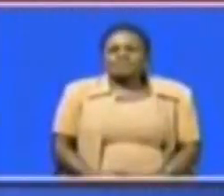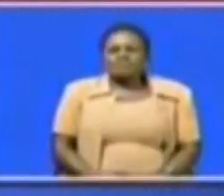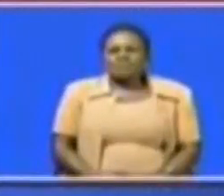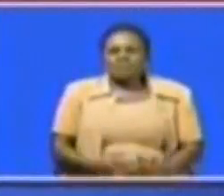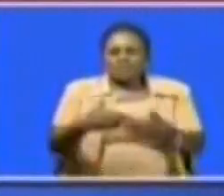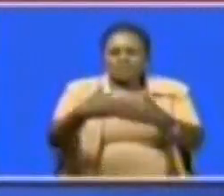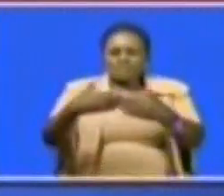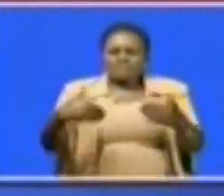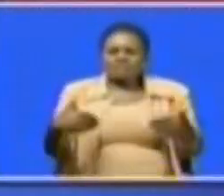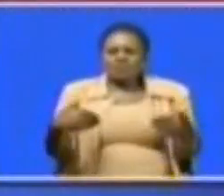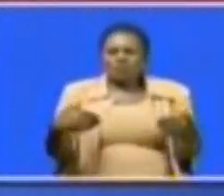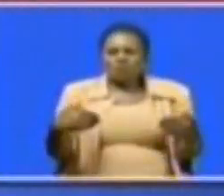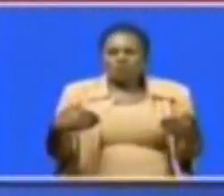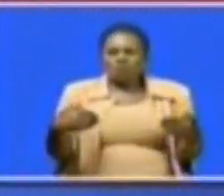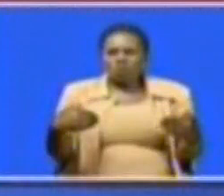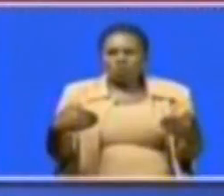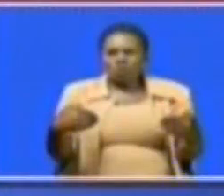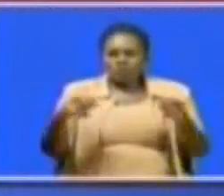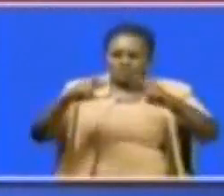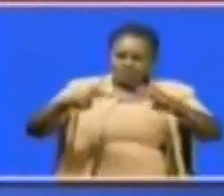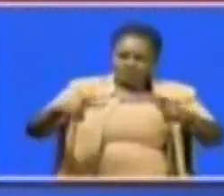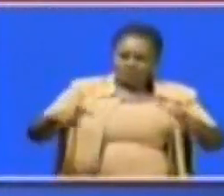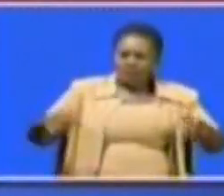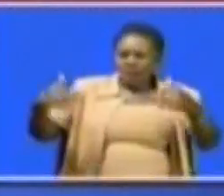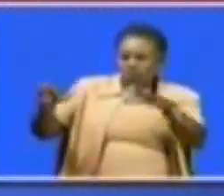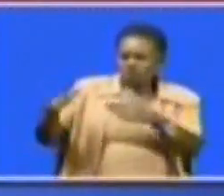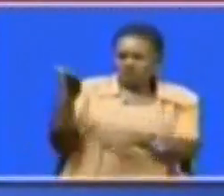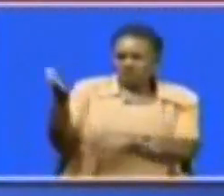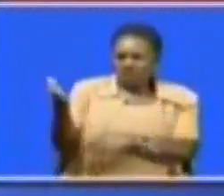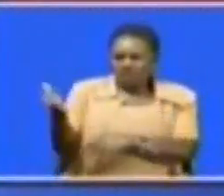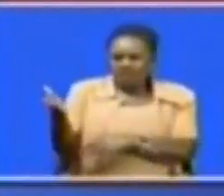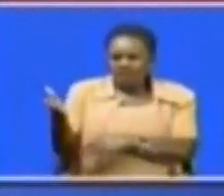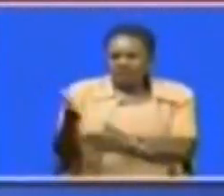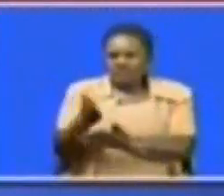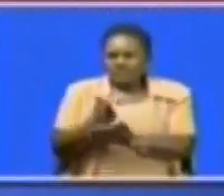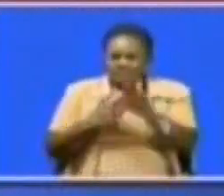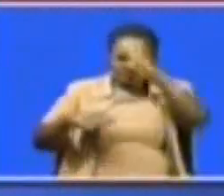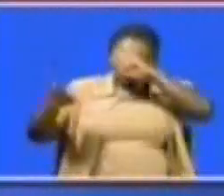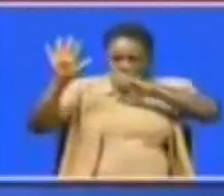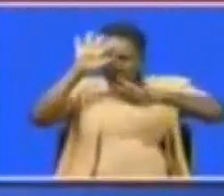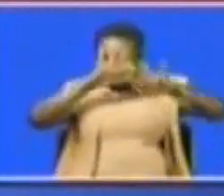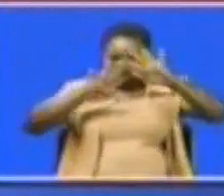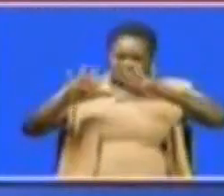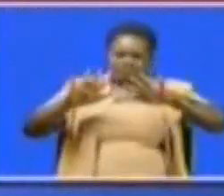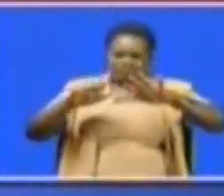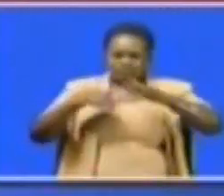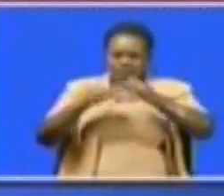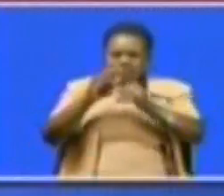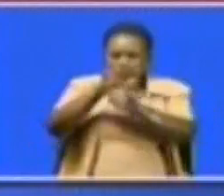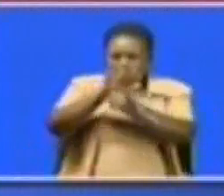Before we go for some investigations outside there, some of the frustrations which really pull us